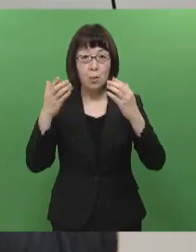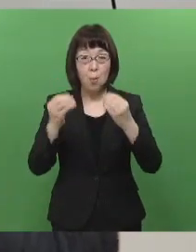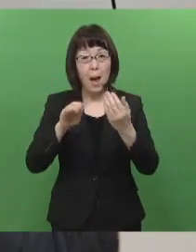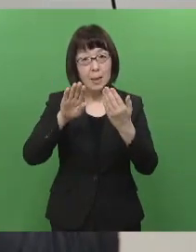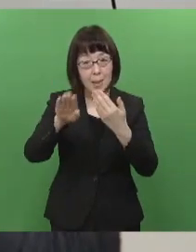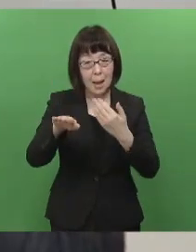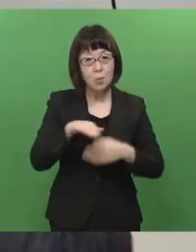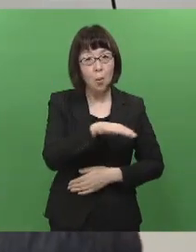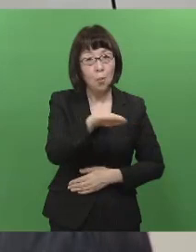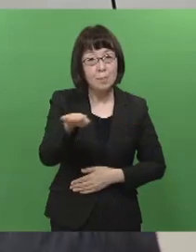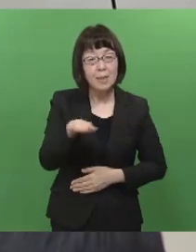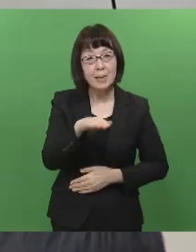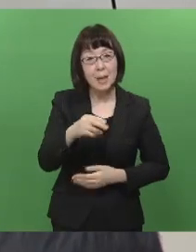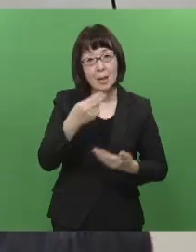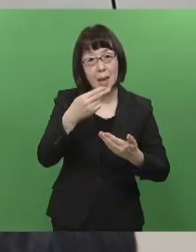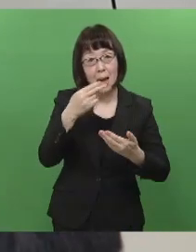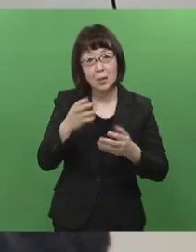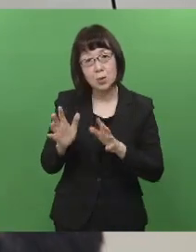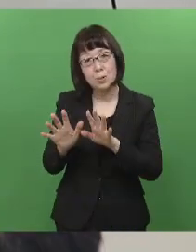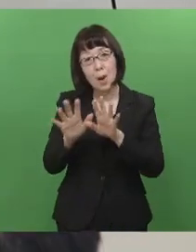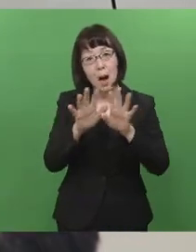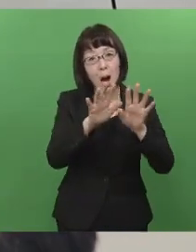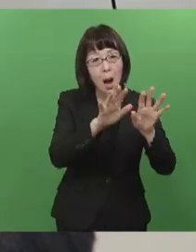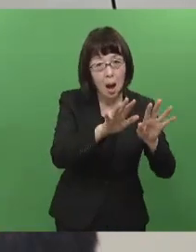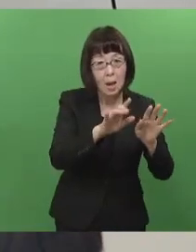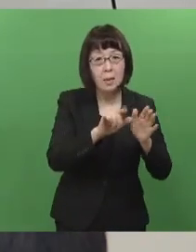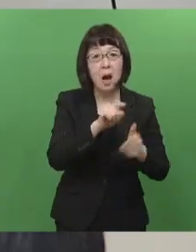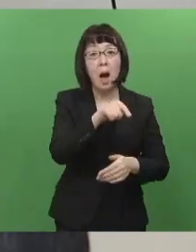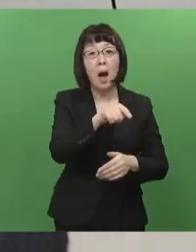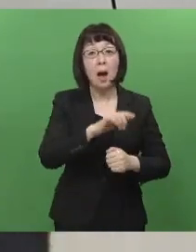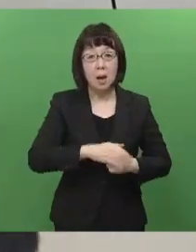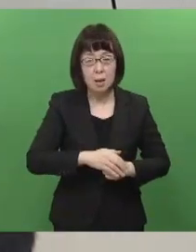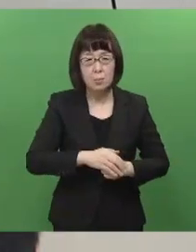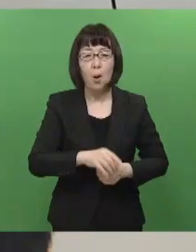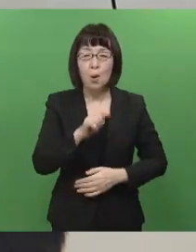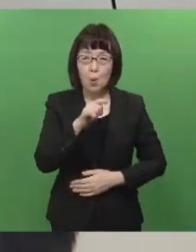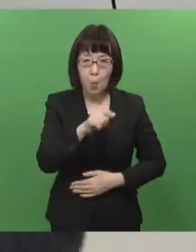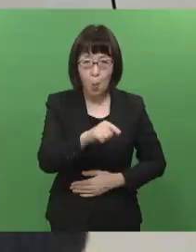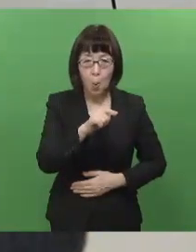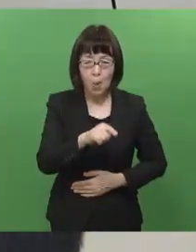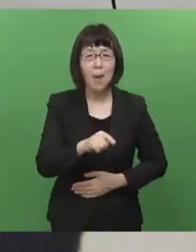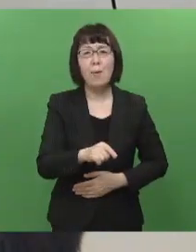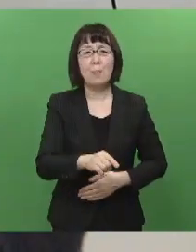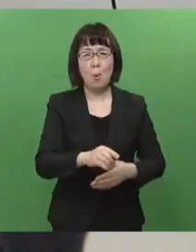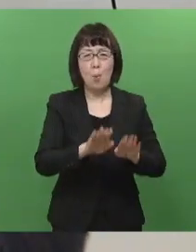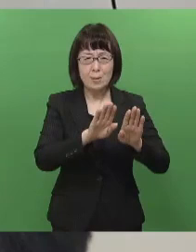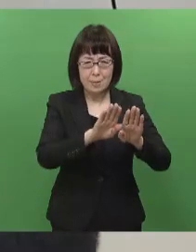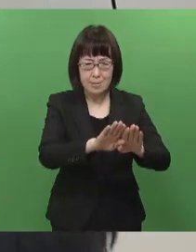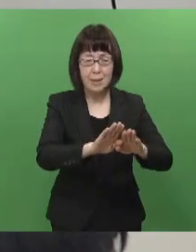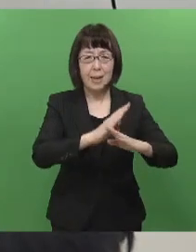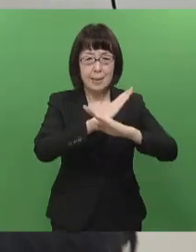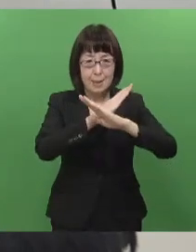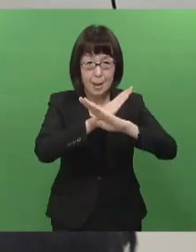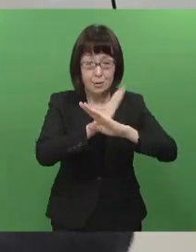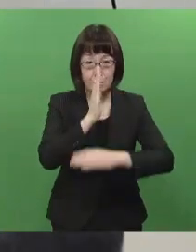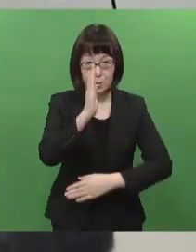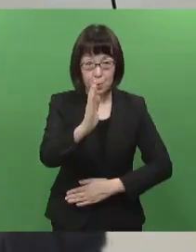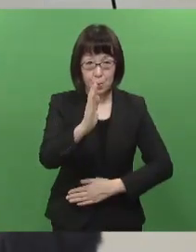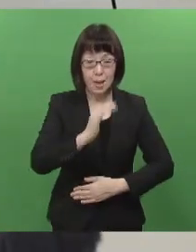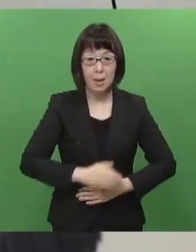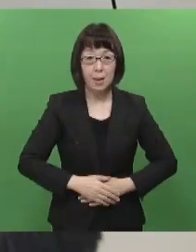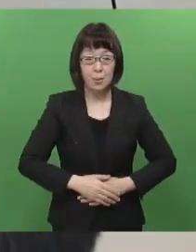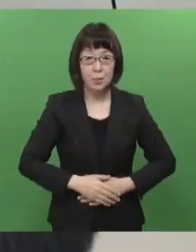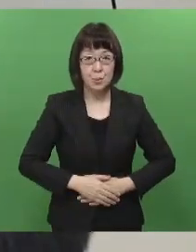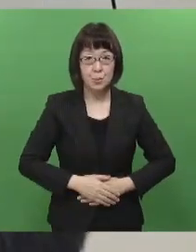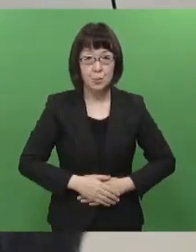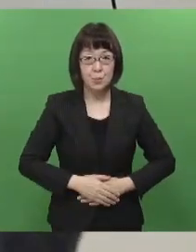。そういったイベントの後の流れの会食っていうのはなしでお願いをいたします。続